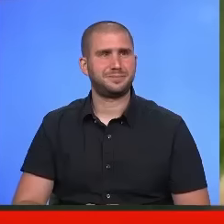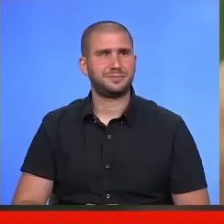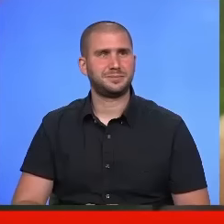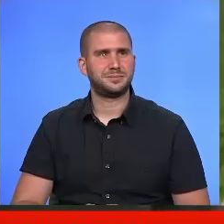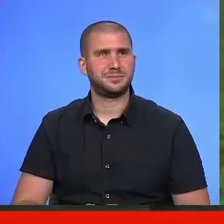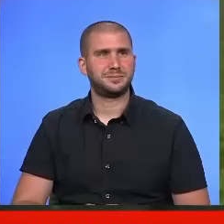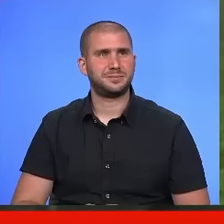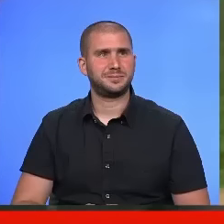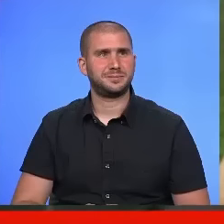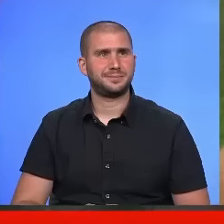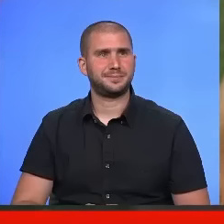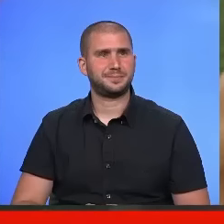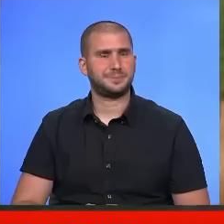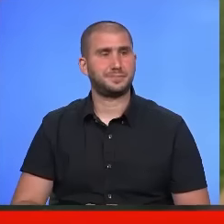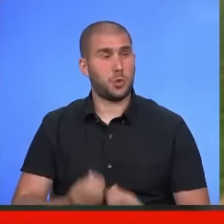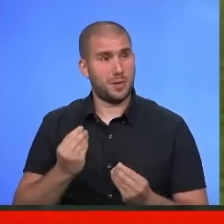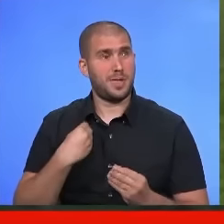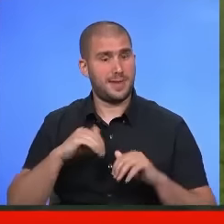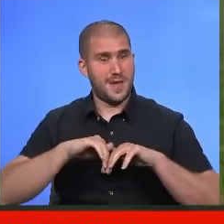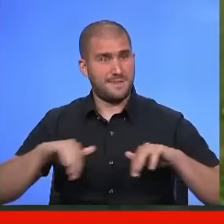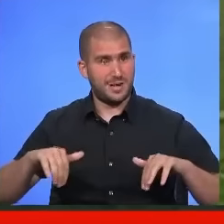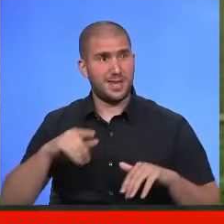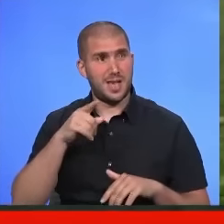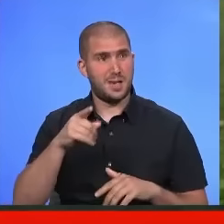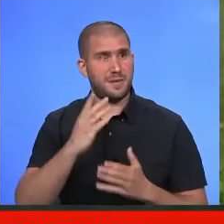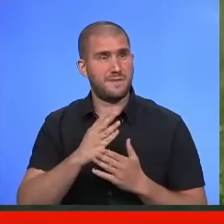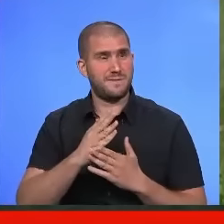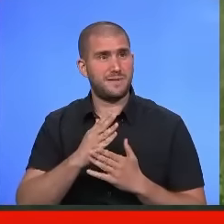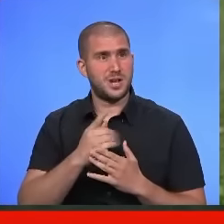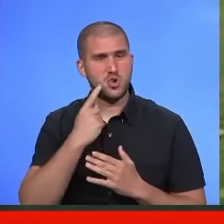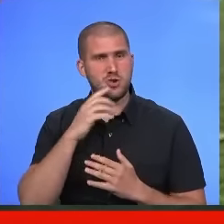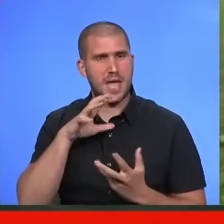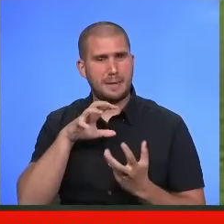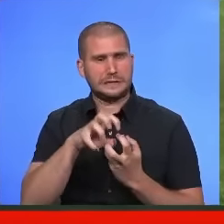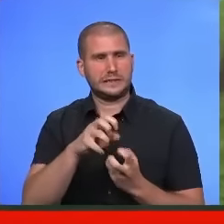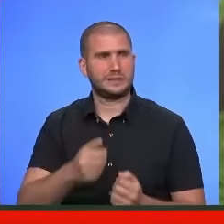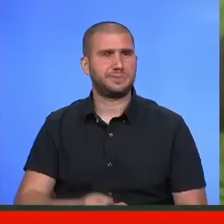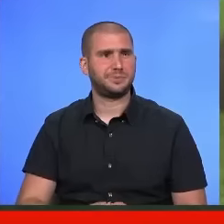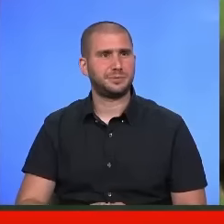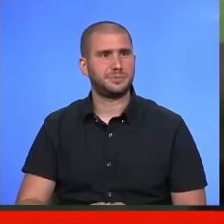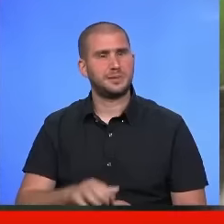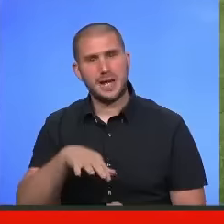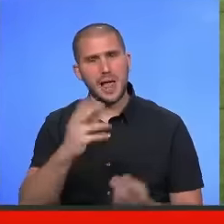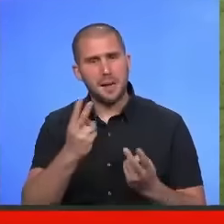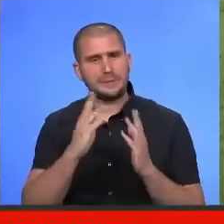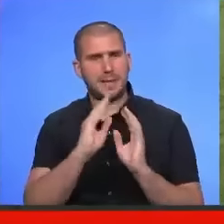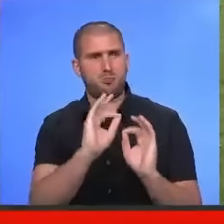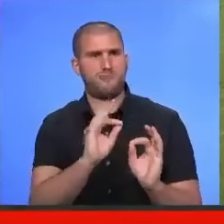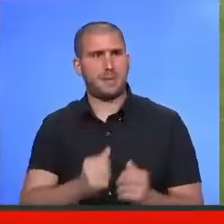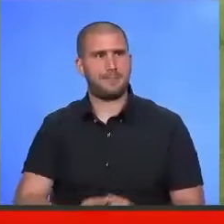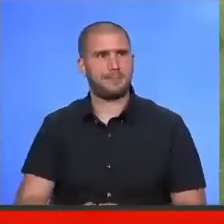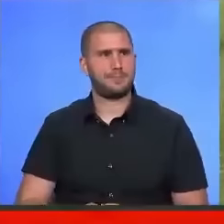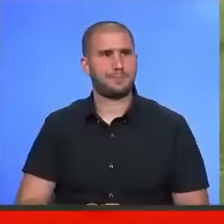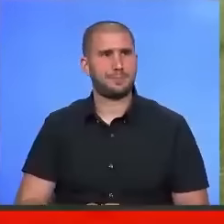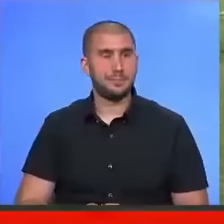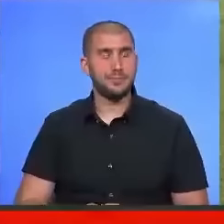קטנה ועוד מעט אני אפריד ביניהם למה הם גומרים אותה כבר עם השיניים נתחיל למצוא להם בתים